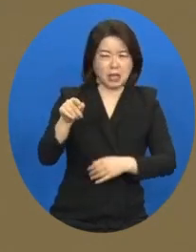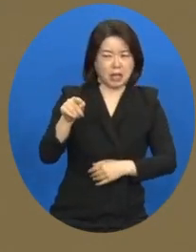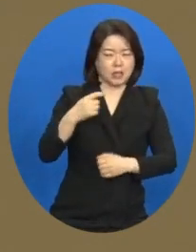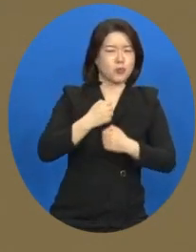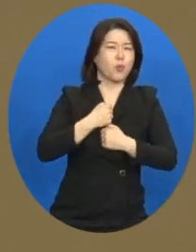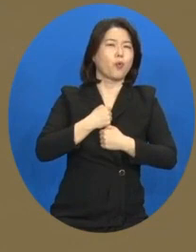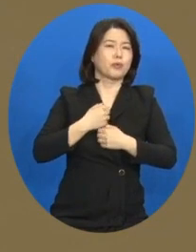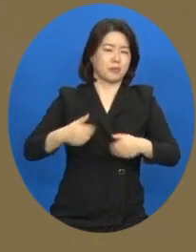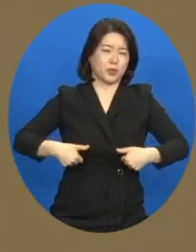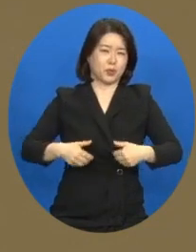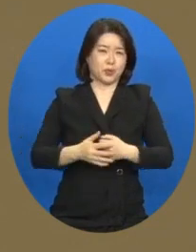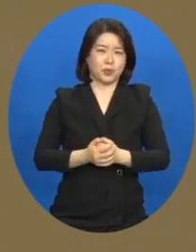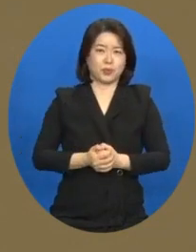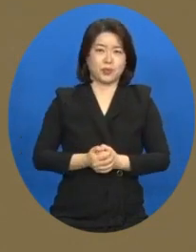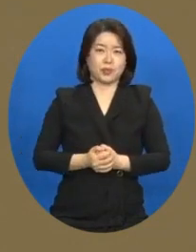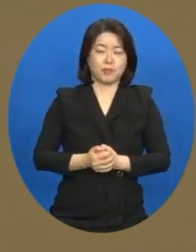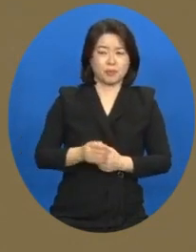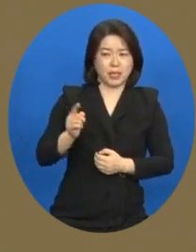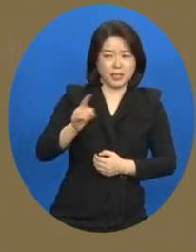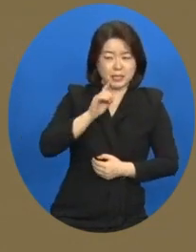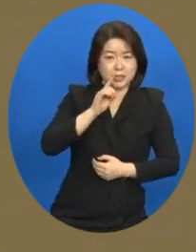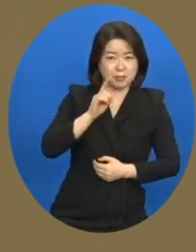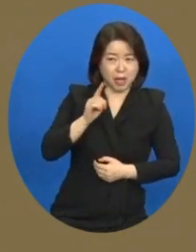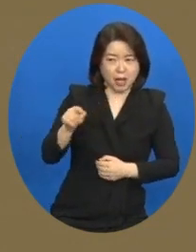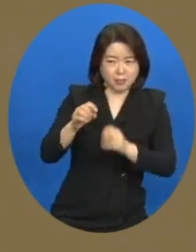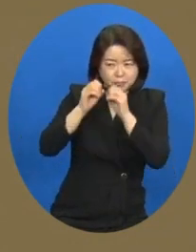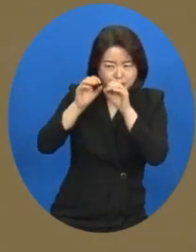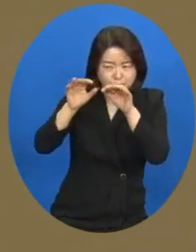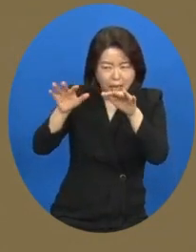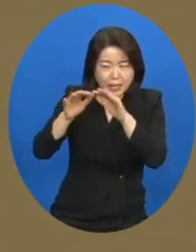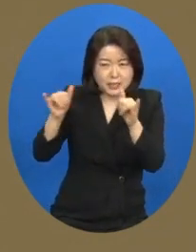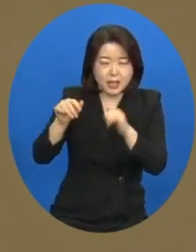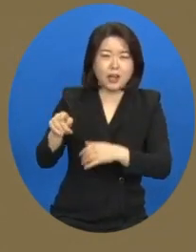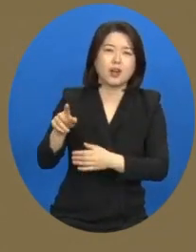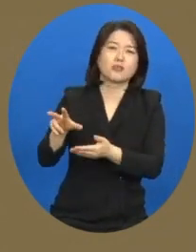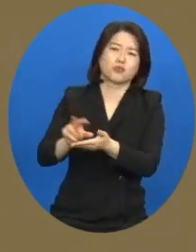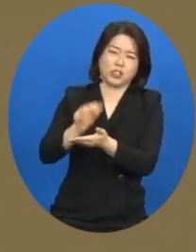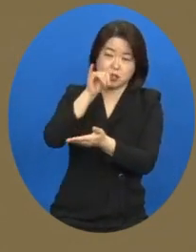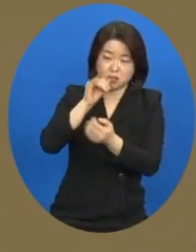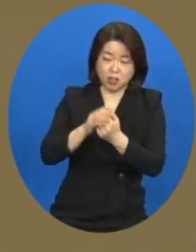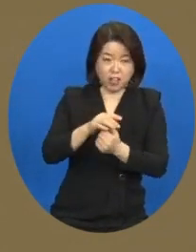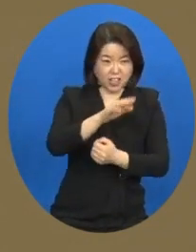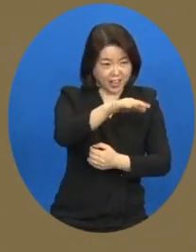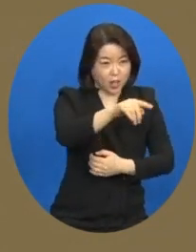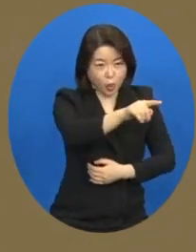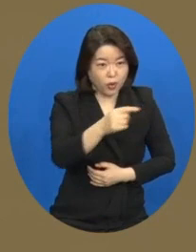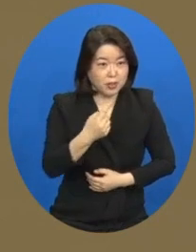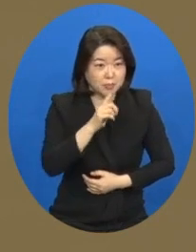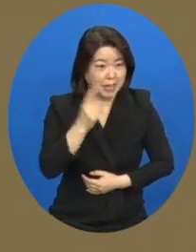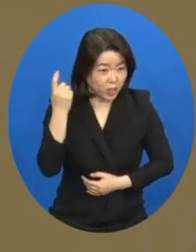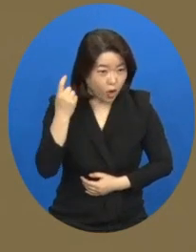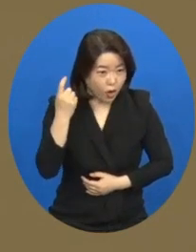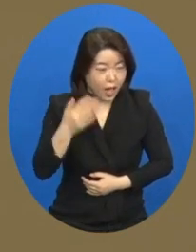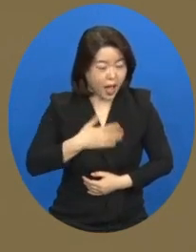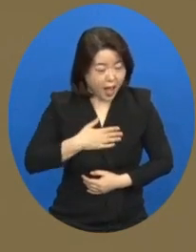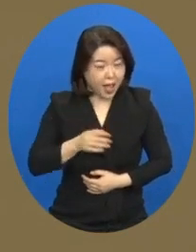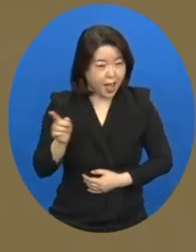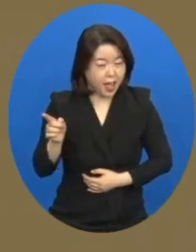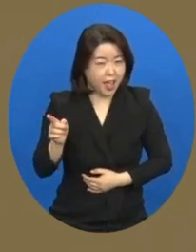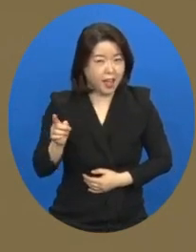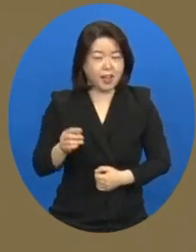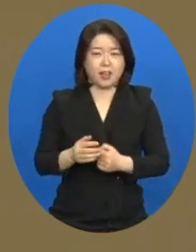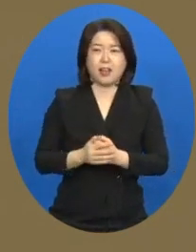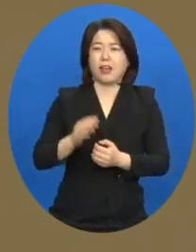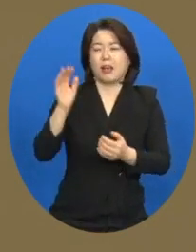돼요. 이 사람이 정말 문제예요. 알어? 너 소문 들었어? 야,